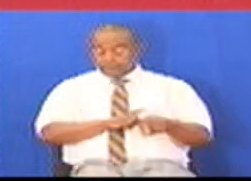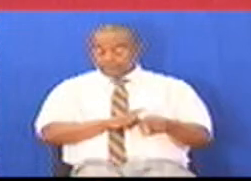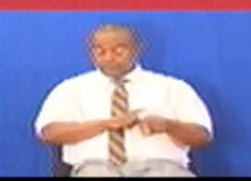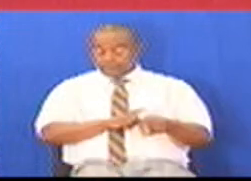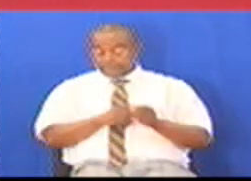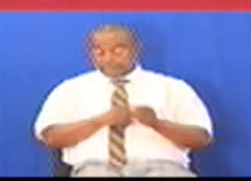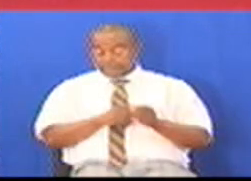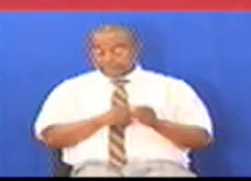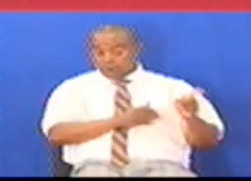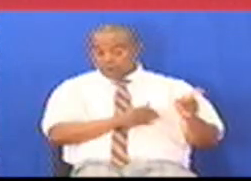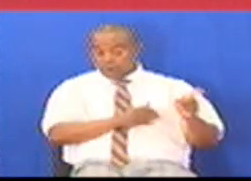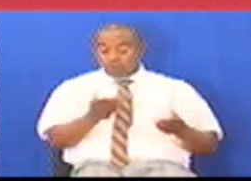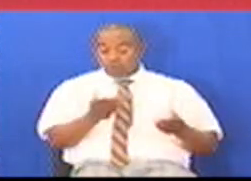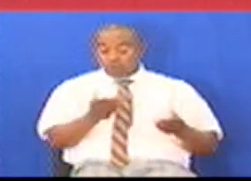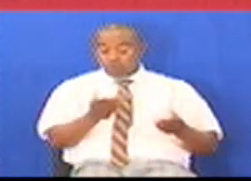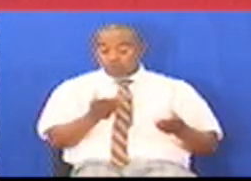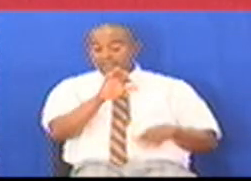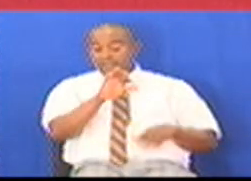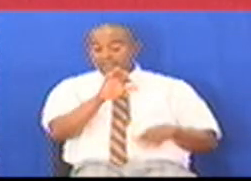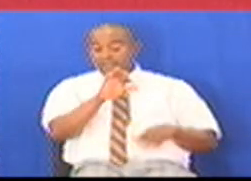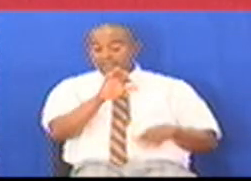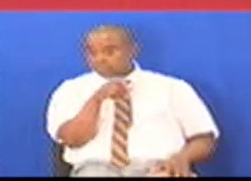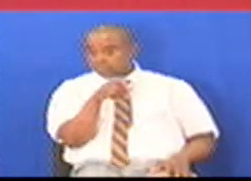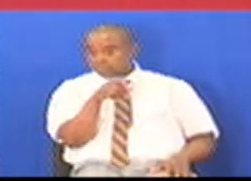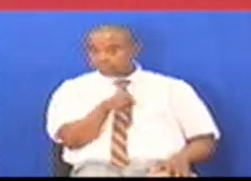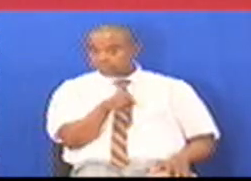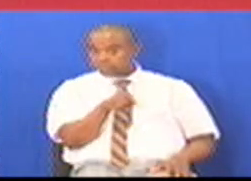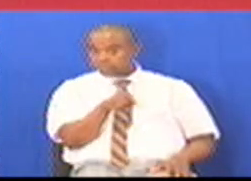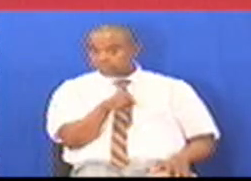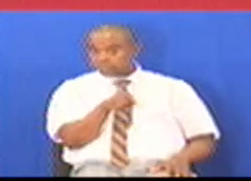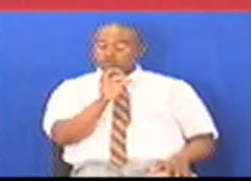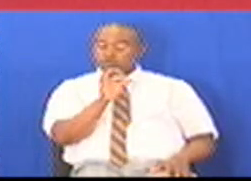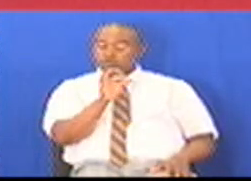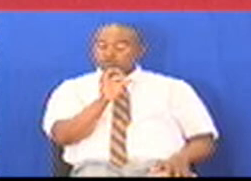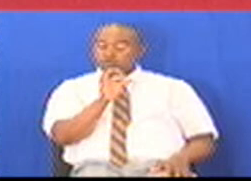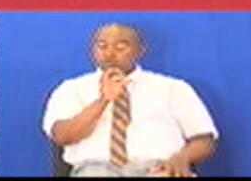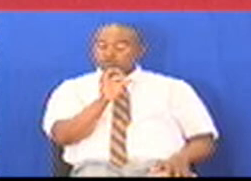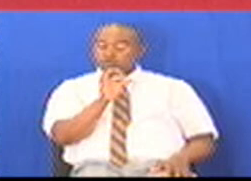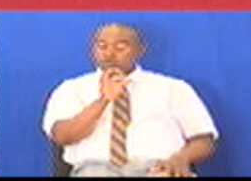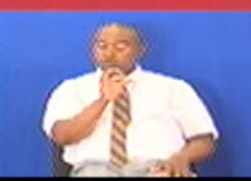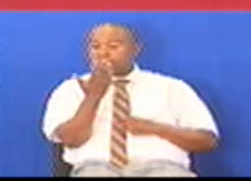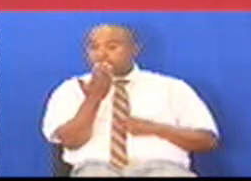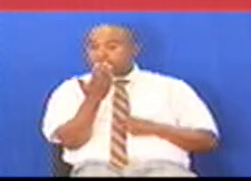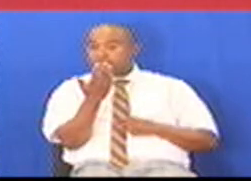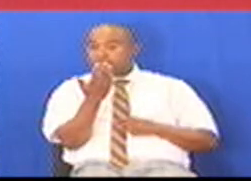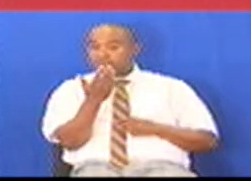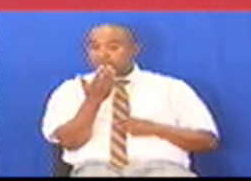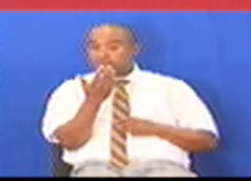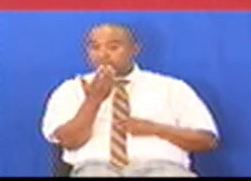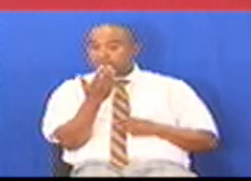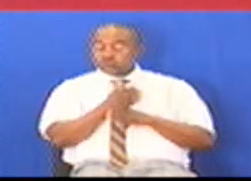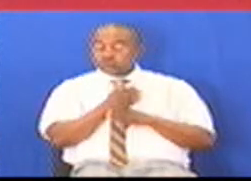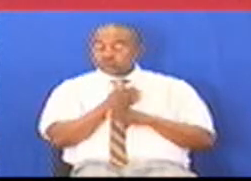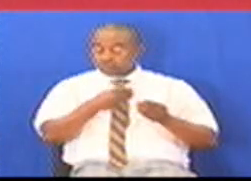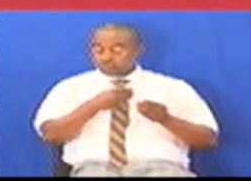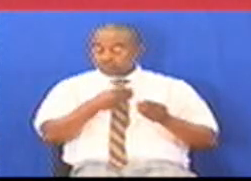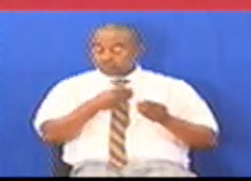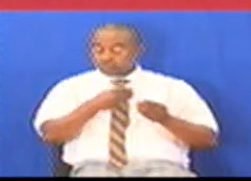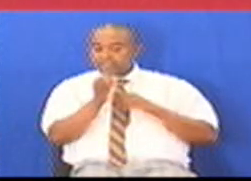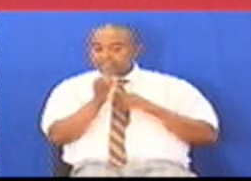kwanza wa maendeleo ya miaka mitano unamaliza muda wake mwaka 2015, wastani wa ukuaji wa uchumi ulikuwa ni